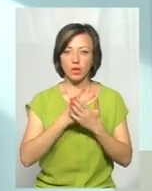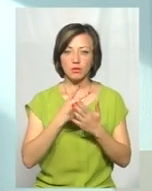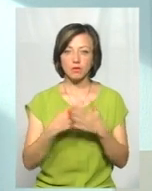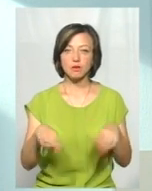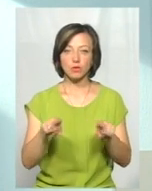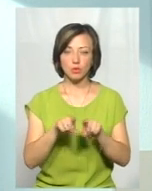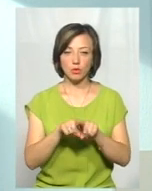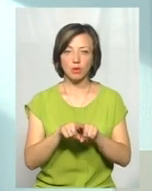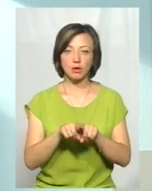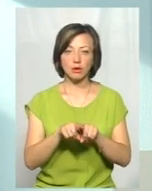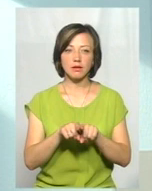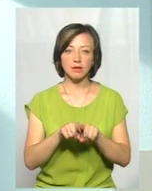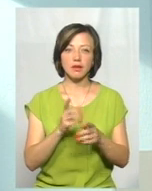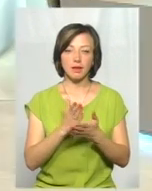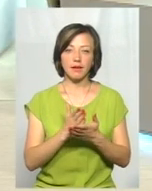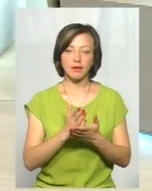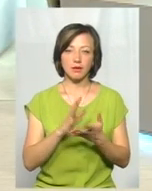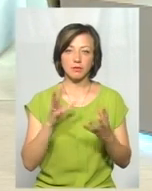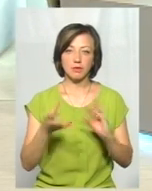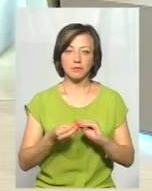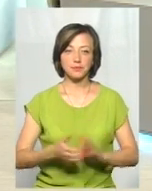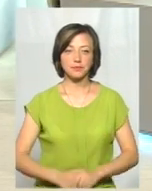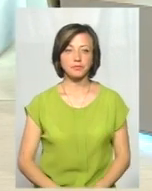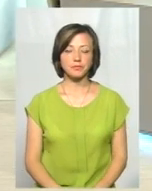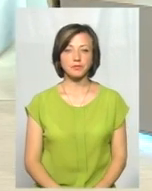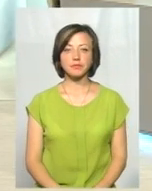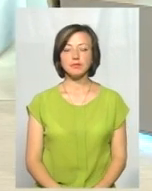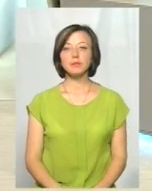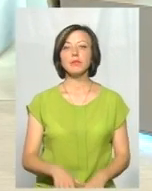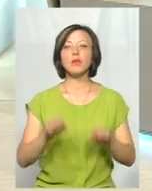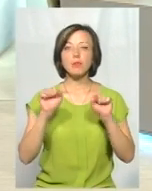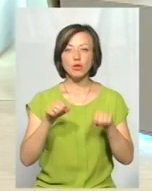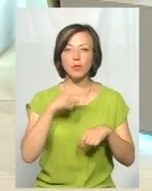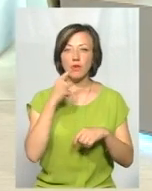одно ми маємо, якісь показники в нас є. Але ми можемо говорити про те, що не